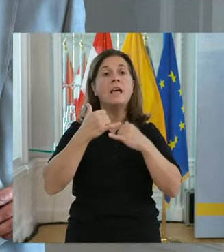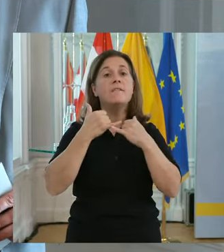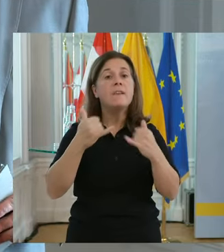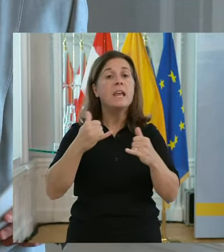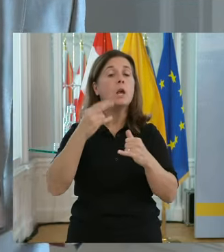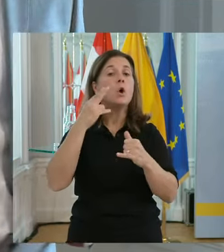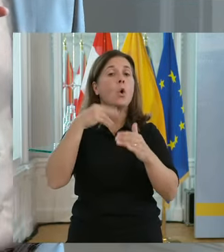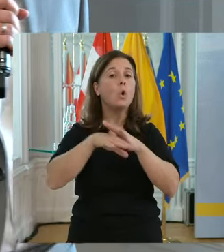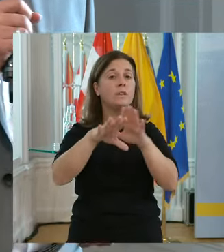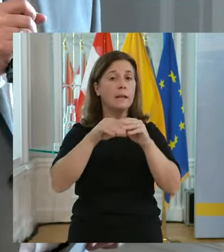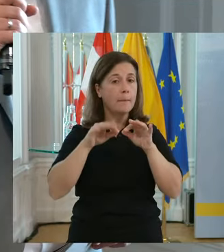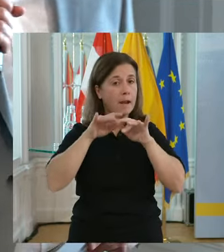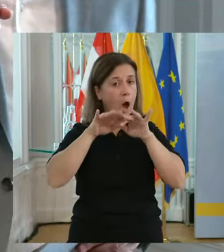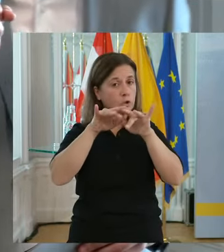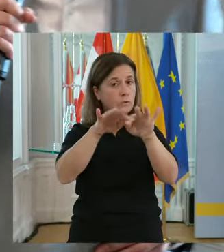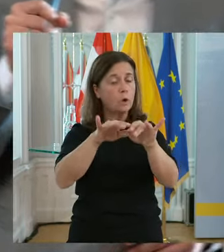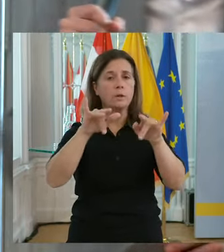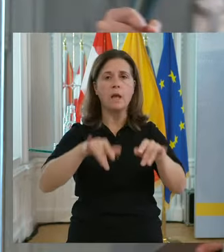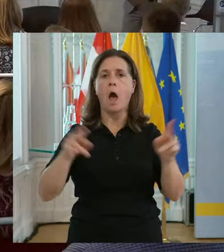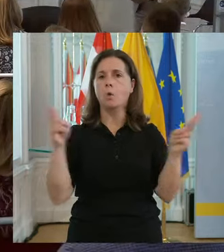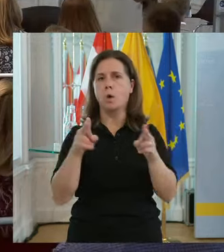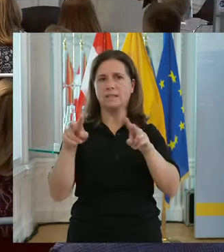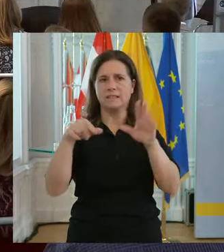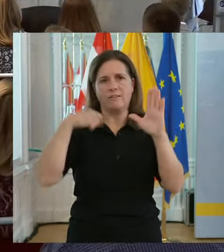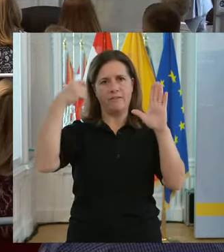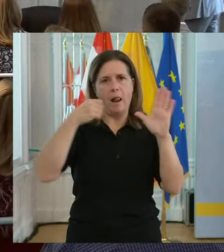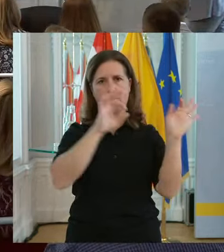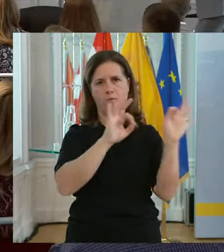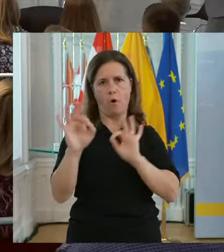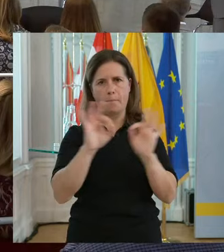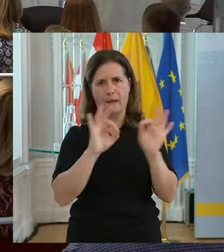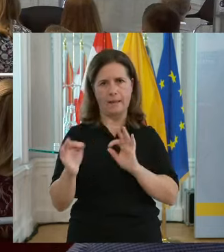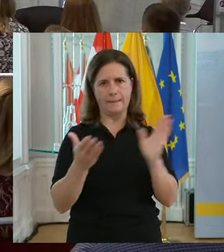Unternehmen auswirkt, dazu haben wir einen kurzen Film vorbereitet. Bitte schön.